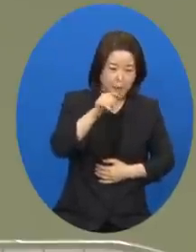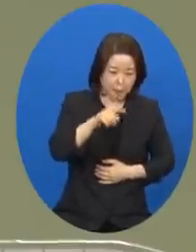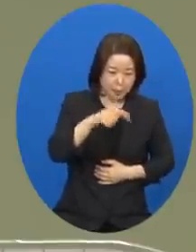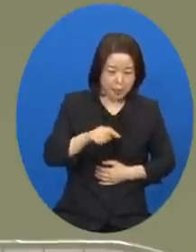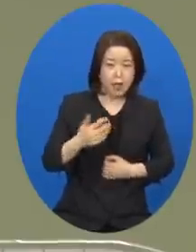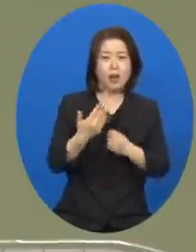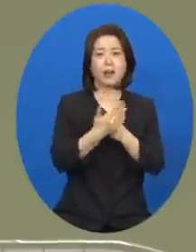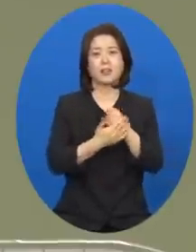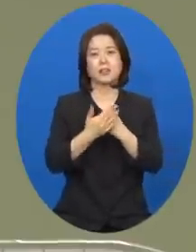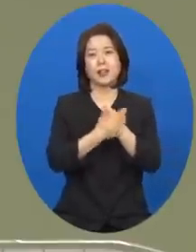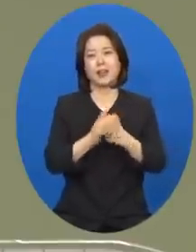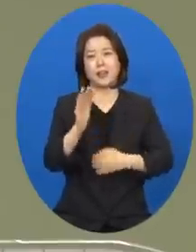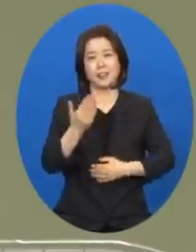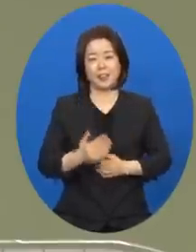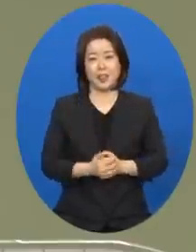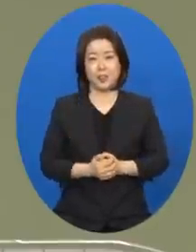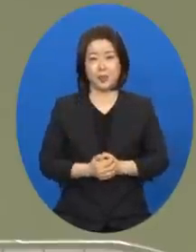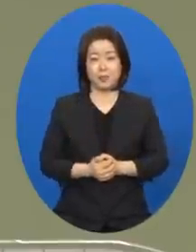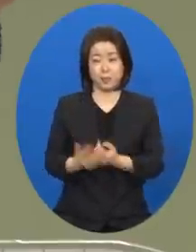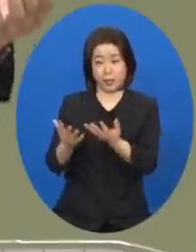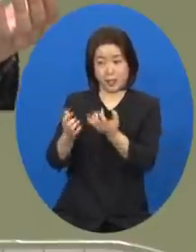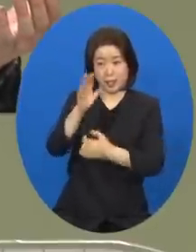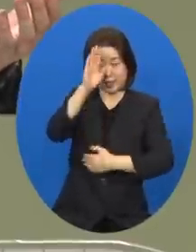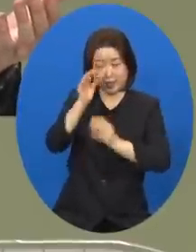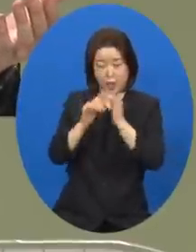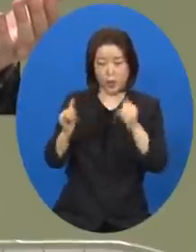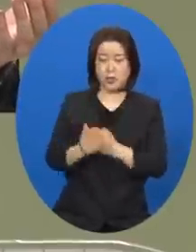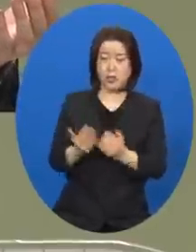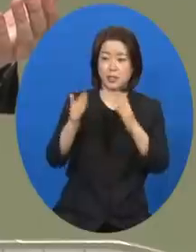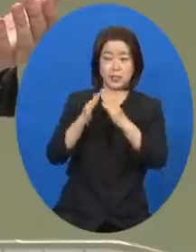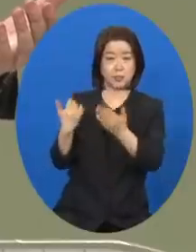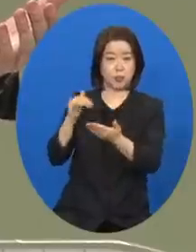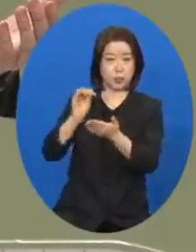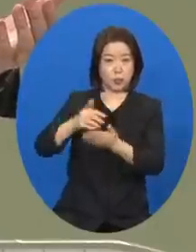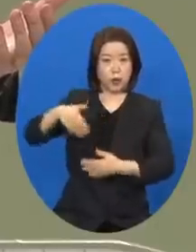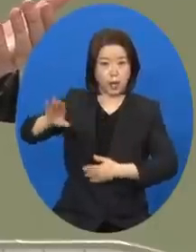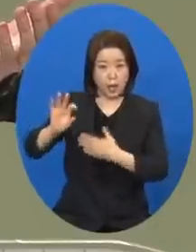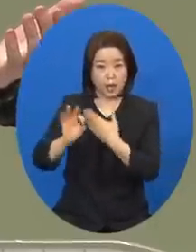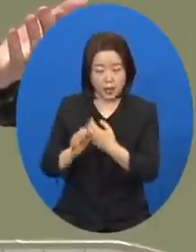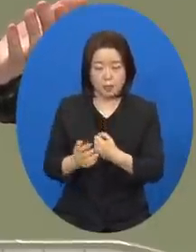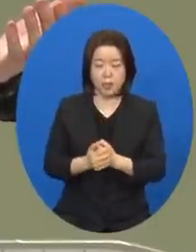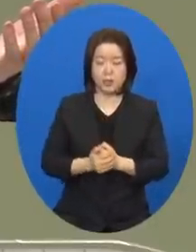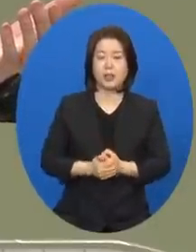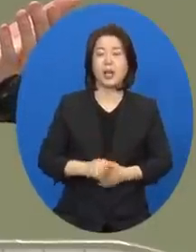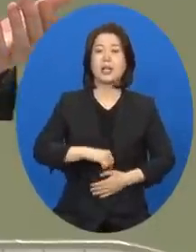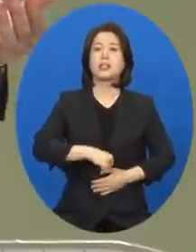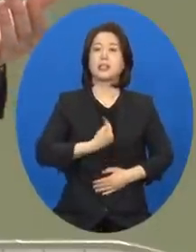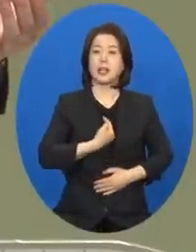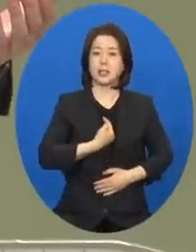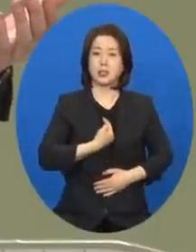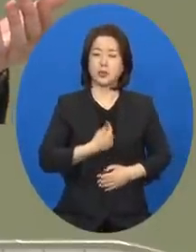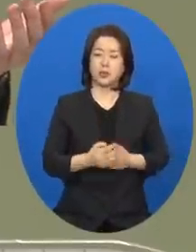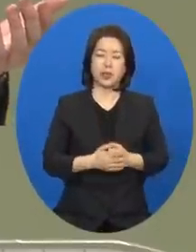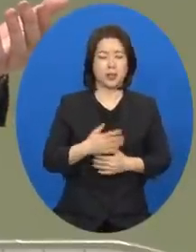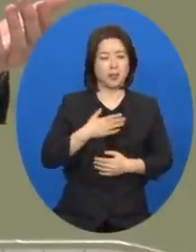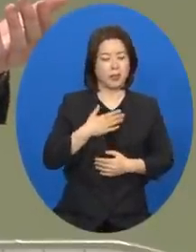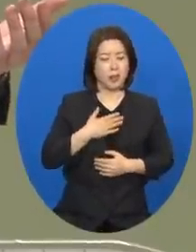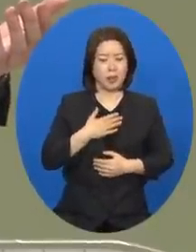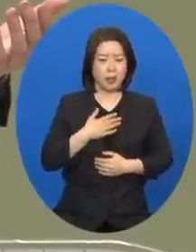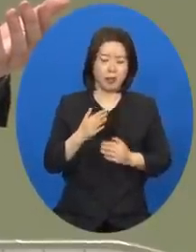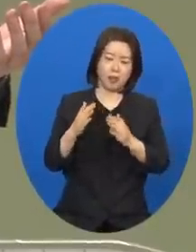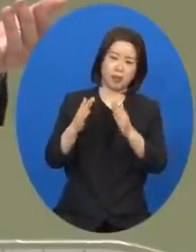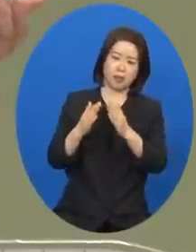왜냐하면 자, 나환자가 집으로 돌아갈 경우에 나환자 자신도 내가 돌아가도